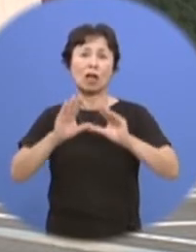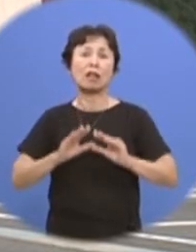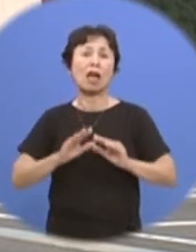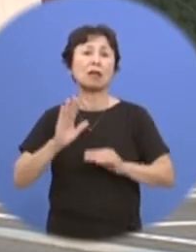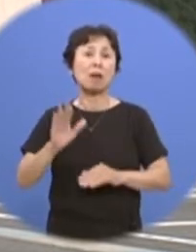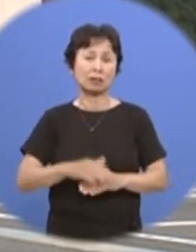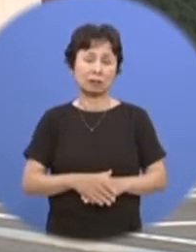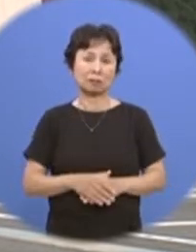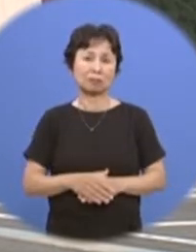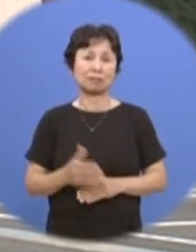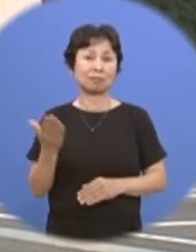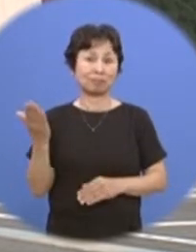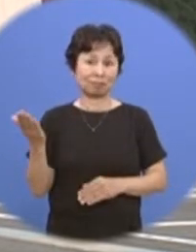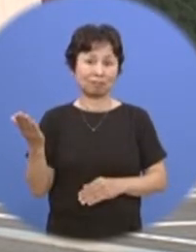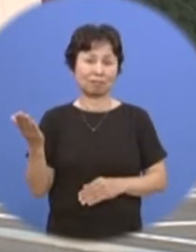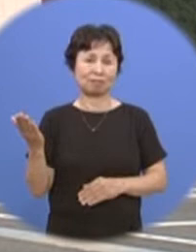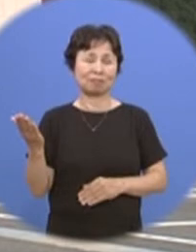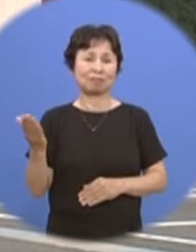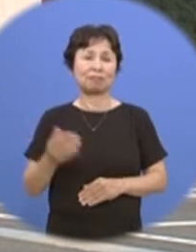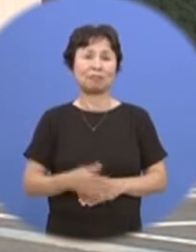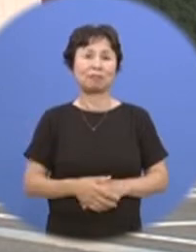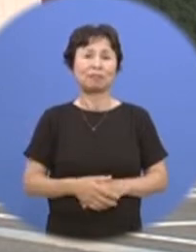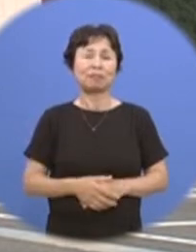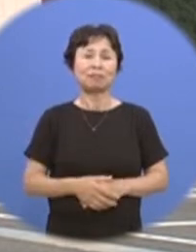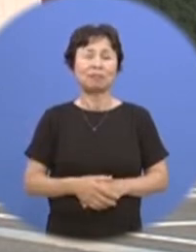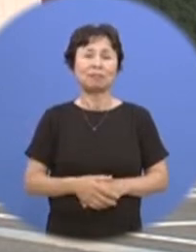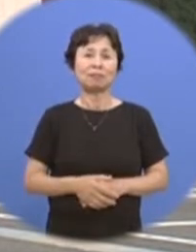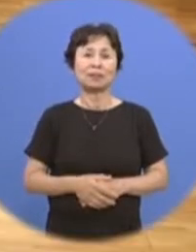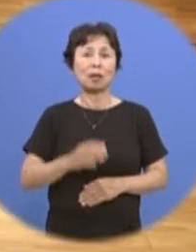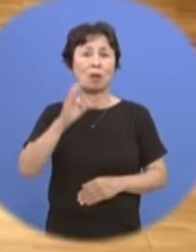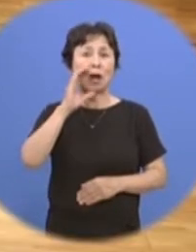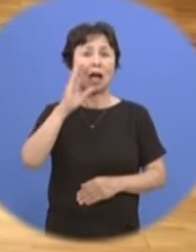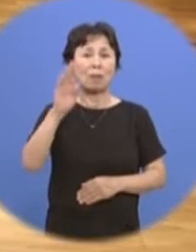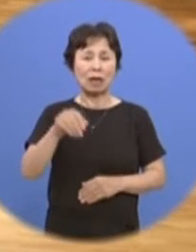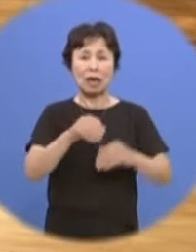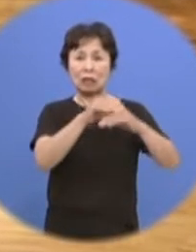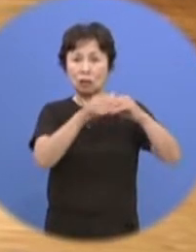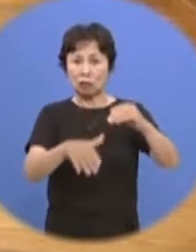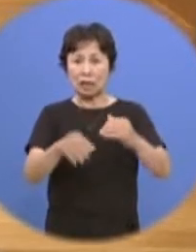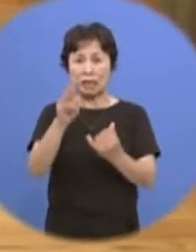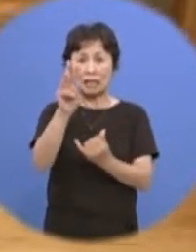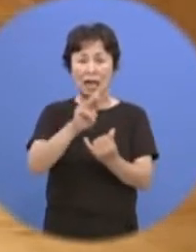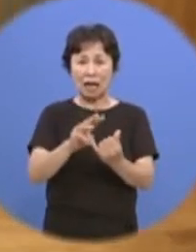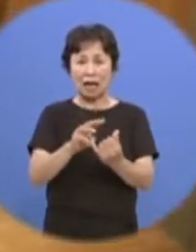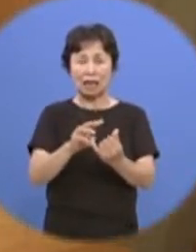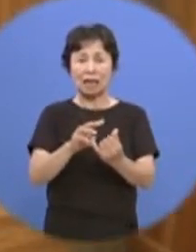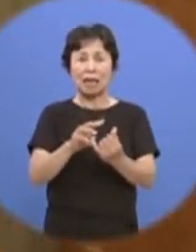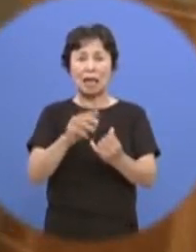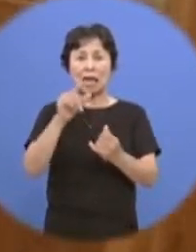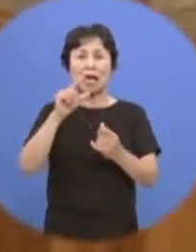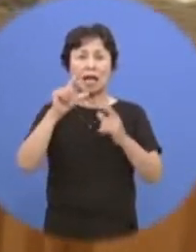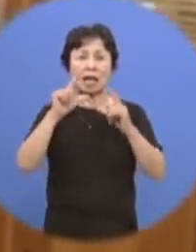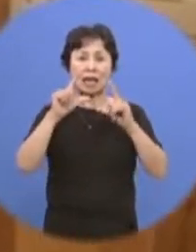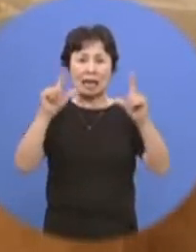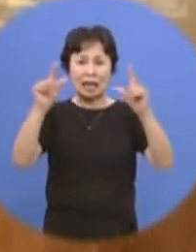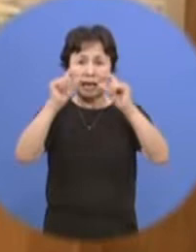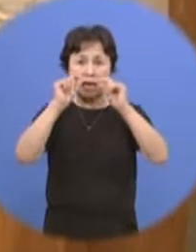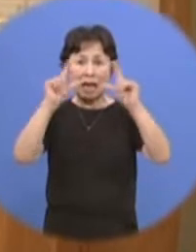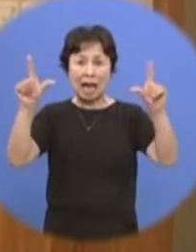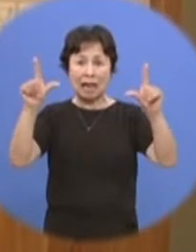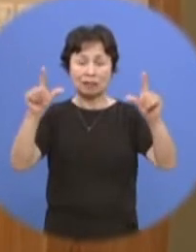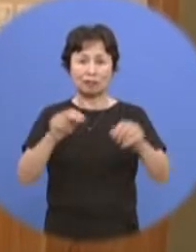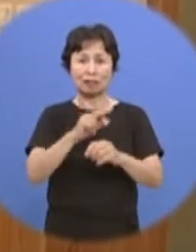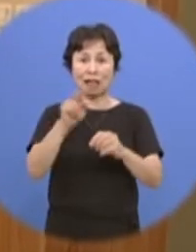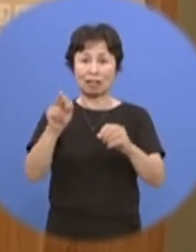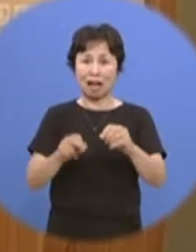の建物としては和歌山県土砂災害啓発センターという形のところに建物を建てて、で入っていただいているわけ